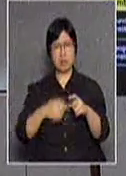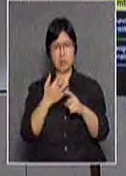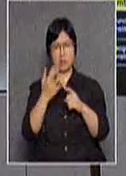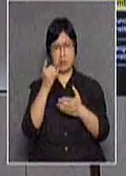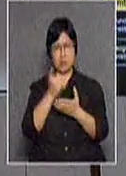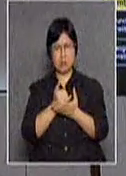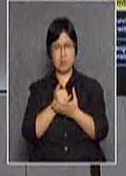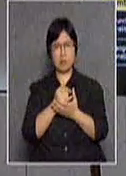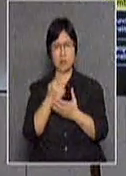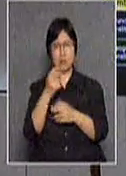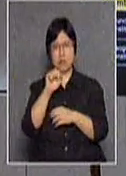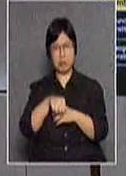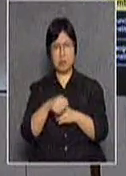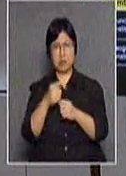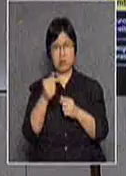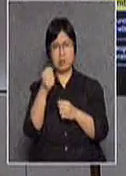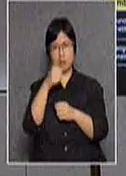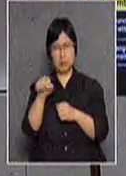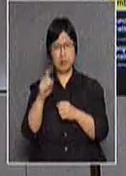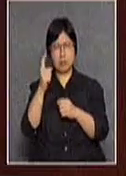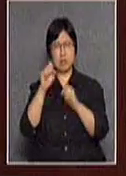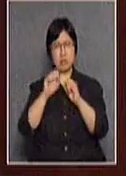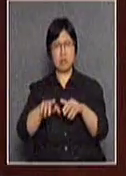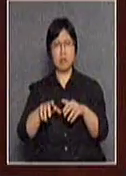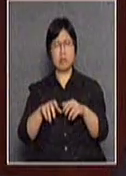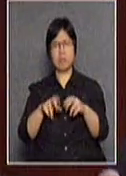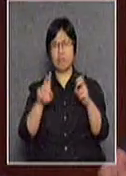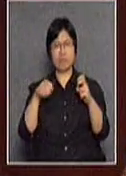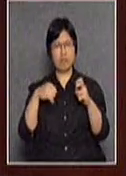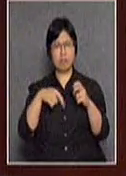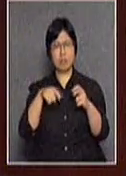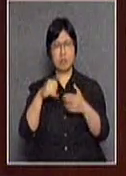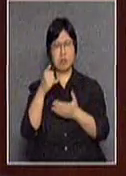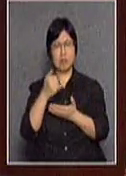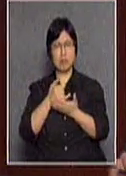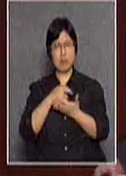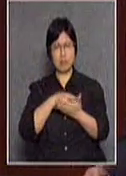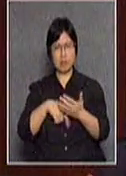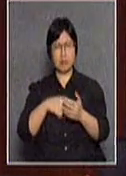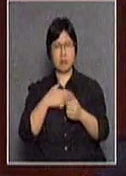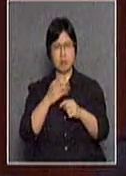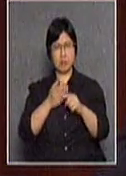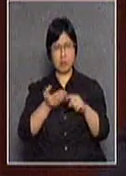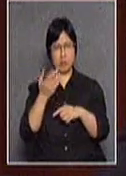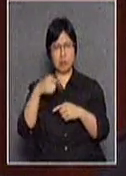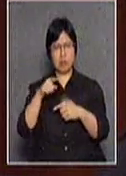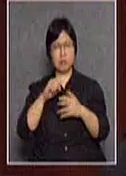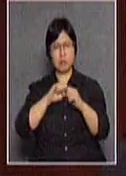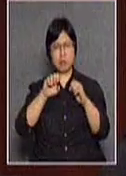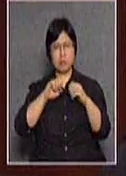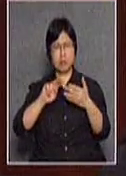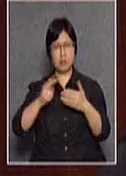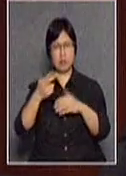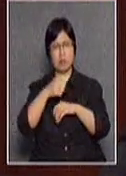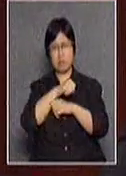席，2位贊成，10位反對，1位棄權。議題未獲得兩部分在席委員分別以過半數贊成。我宣布修正案被